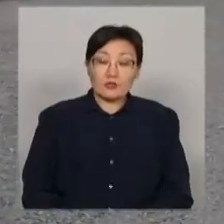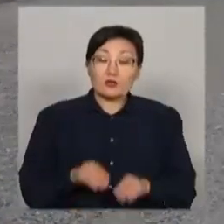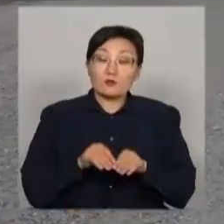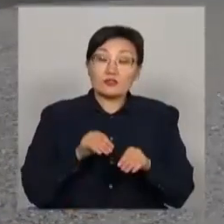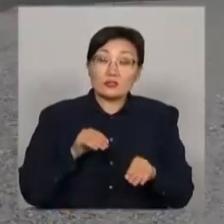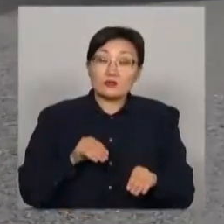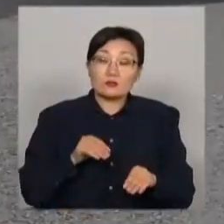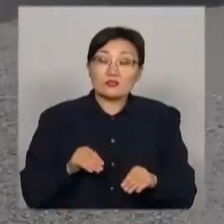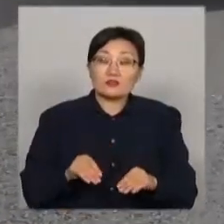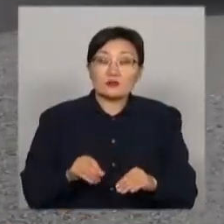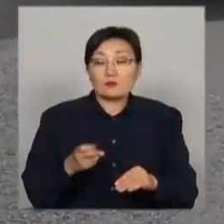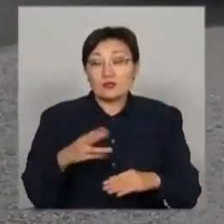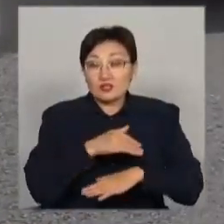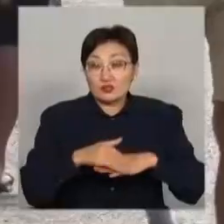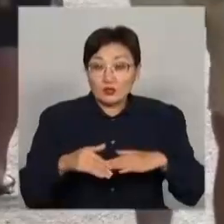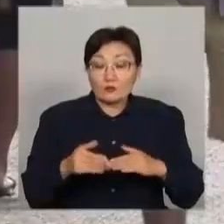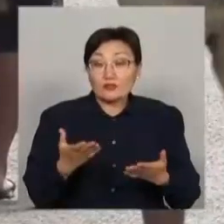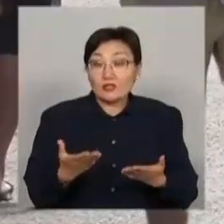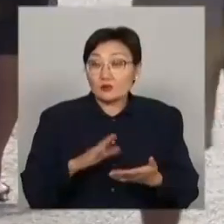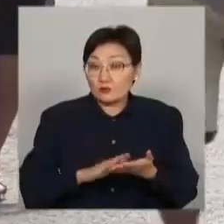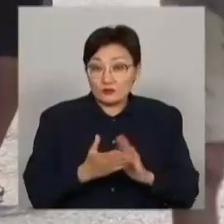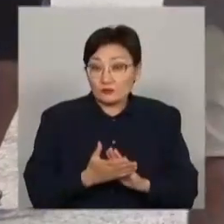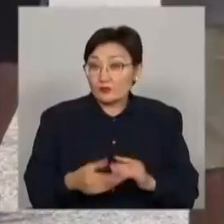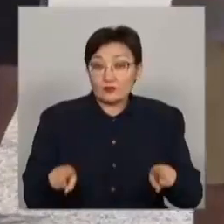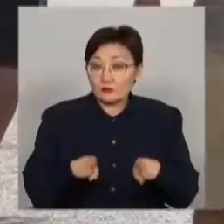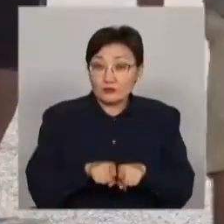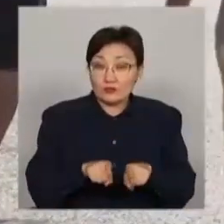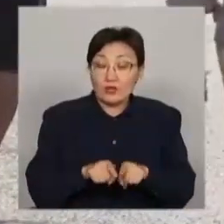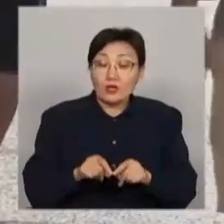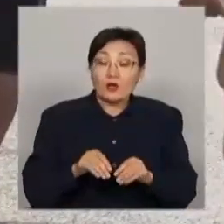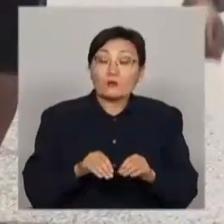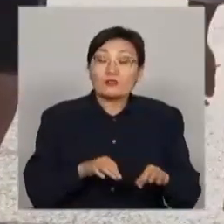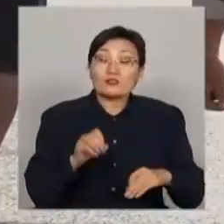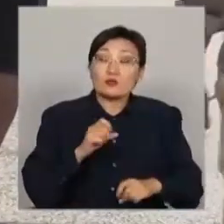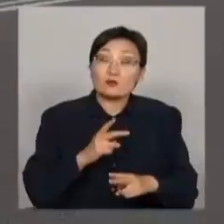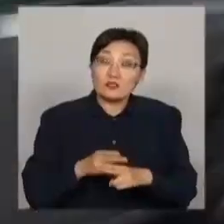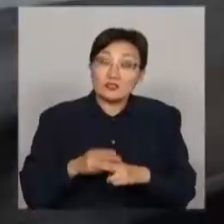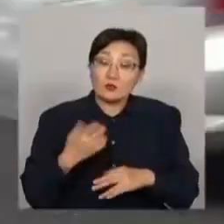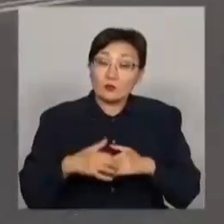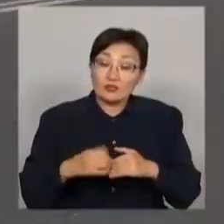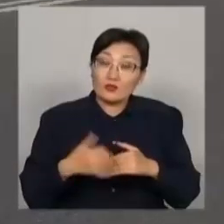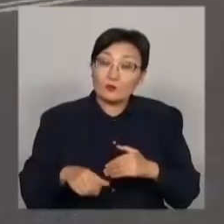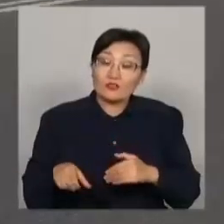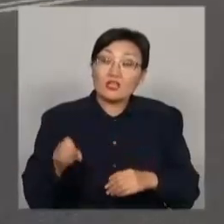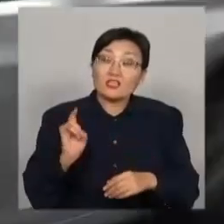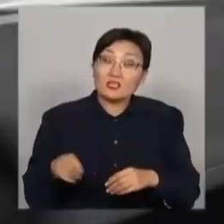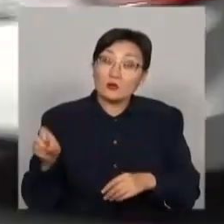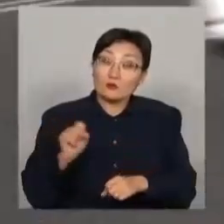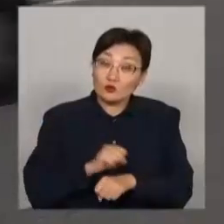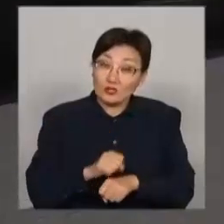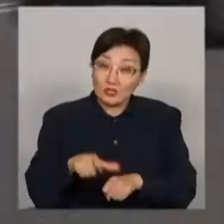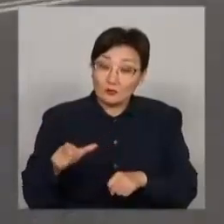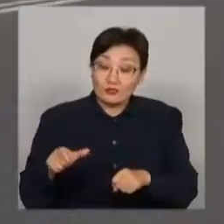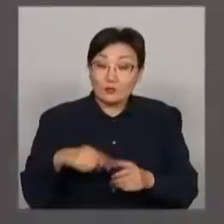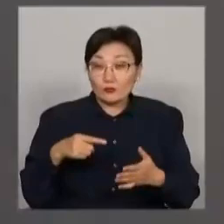Кептелістен көз ашпайтын кей көшелердің көрінісі әлі де аянышты халде. Қозғалысты шектеп, жолдың ортасына тұрып алып такси тоқтататындар